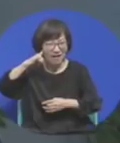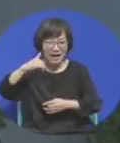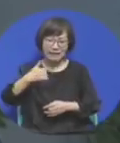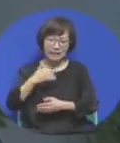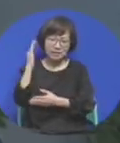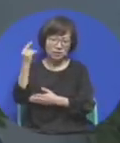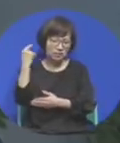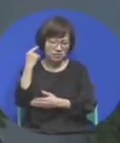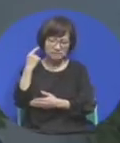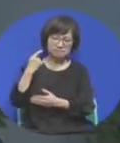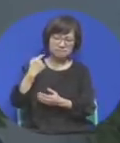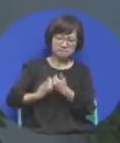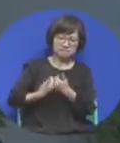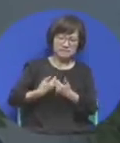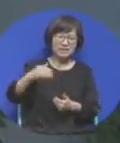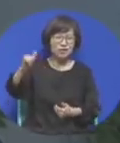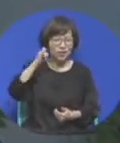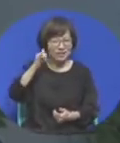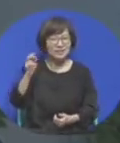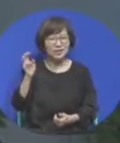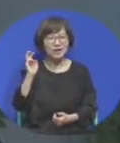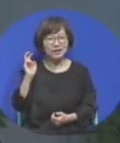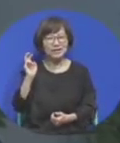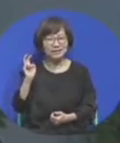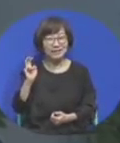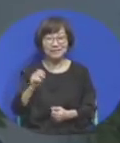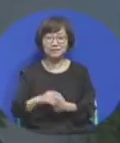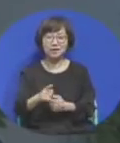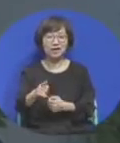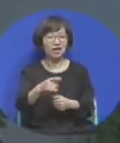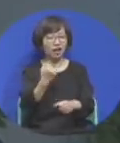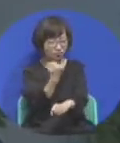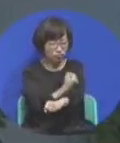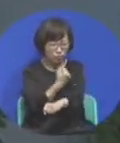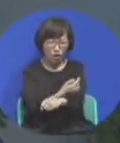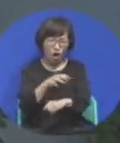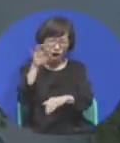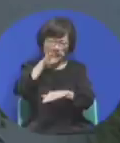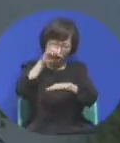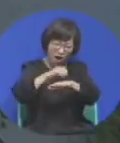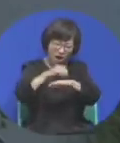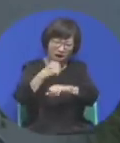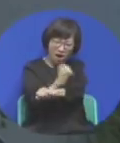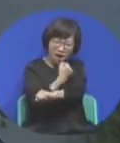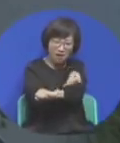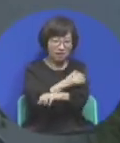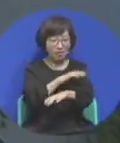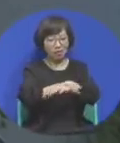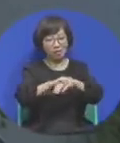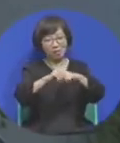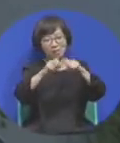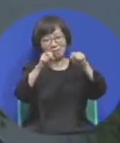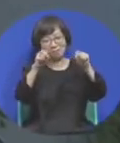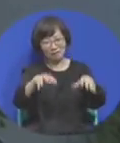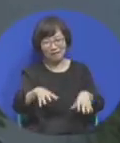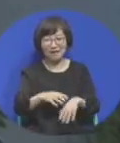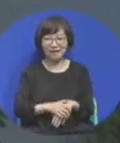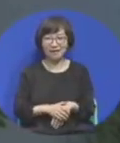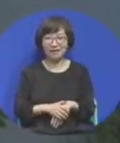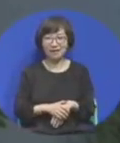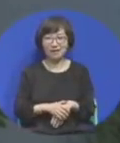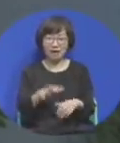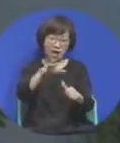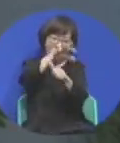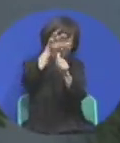actually did give me a phone call. 정말 헛고생입니다. And I think to myself, that's all in vain. 그런 짓 할 필요 없습니다. There's no need to do such